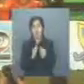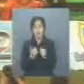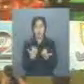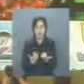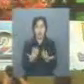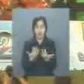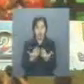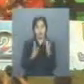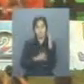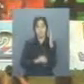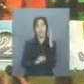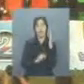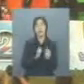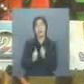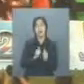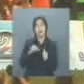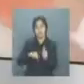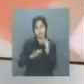ค่ะ